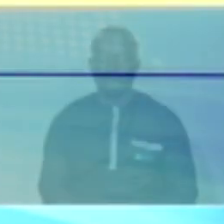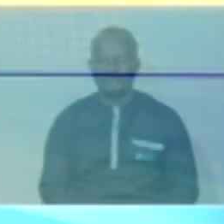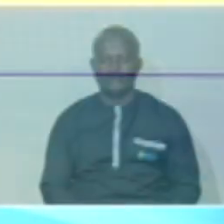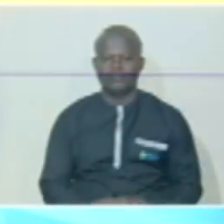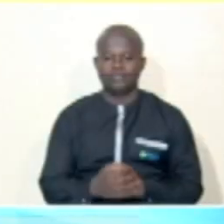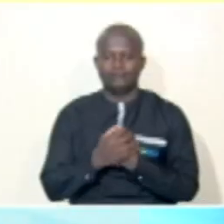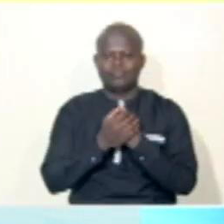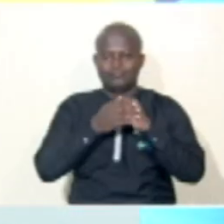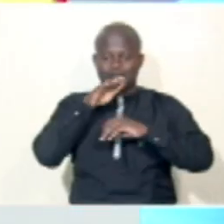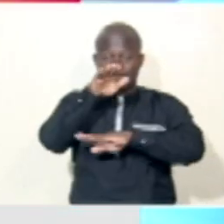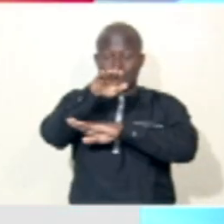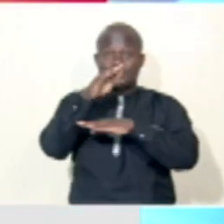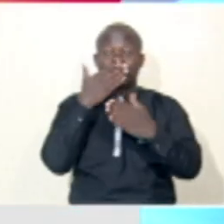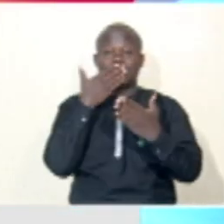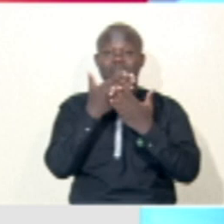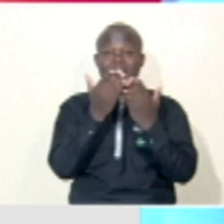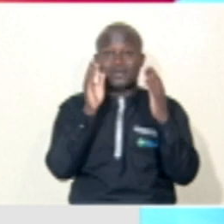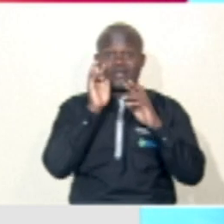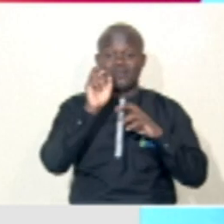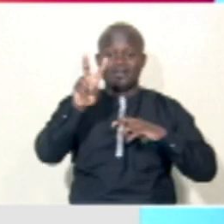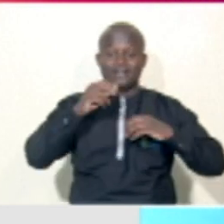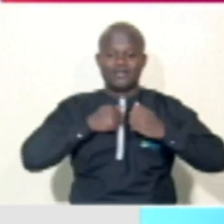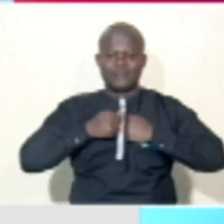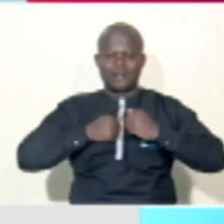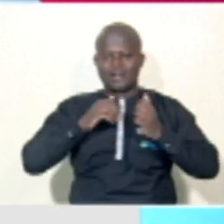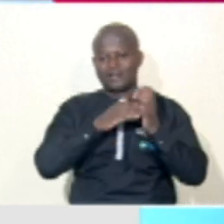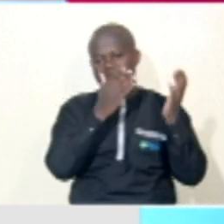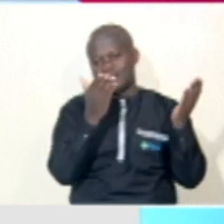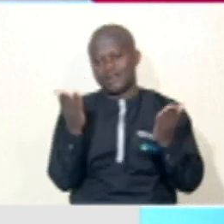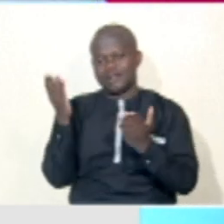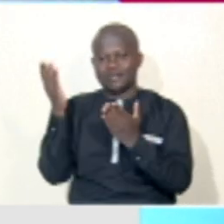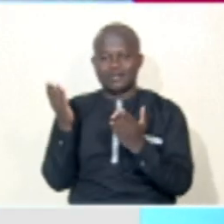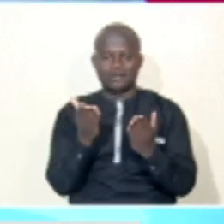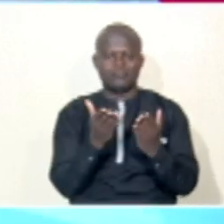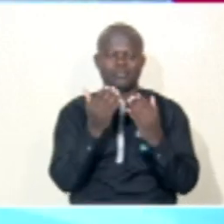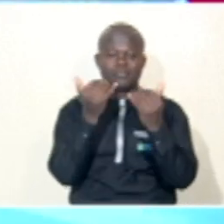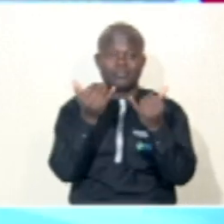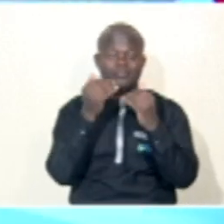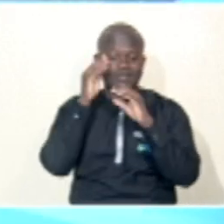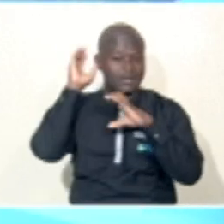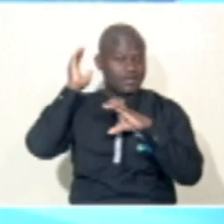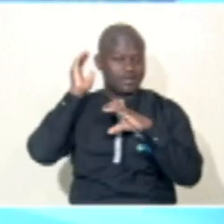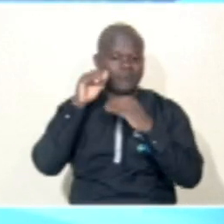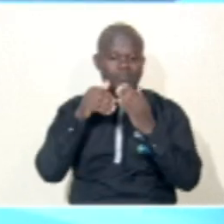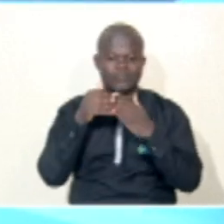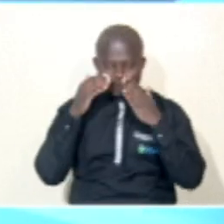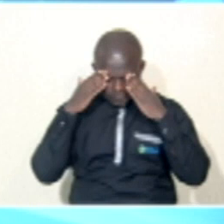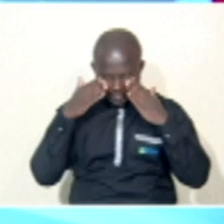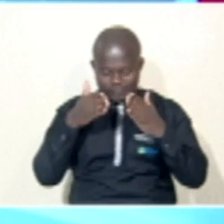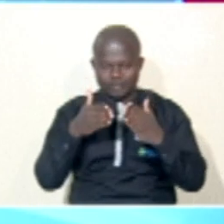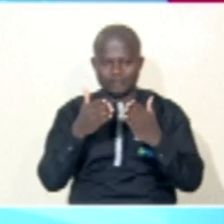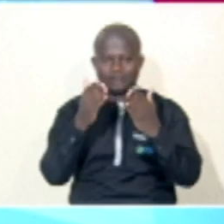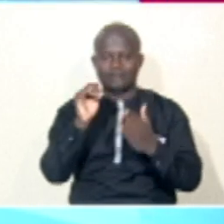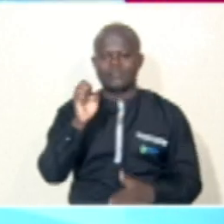igicamunsi kiza kuri mwese badukurikiye ku televiziyo y'u Rwanda ikaze kandi kuri aya makuru ku buryo burambuye twabateguriye muri aya masaha n'amakuru mugiye kugezwaho